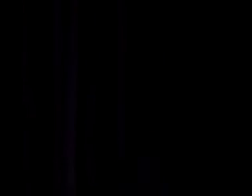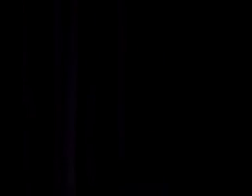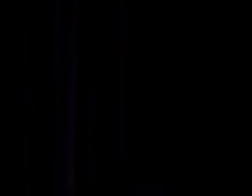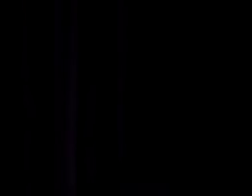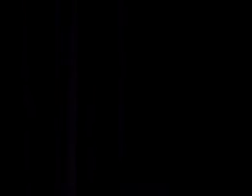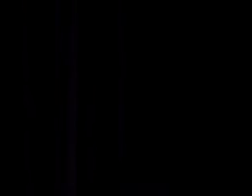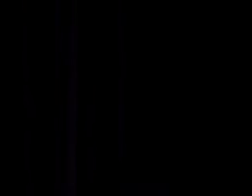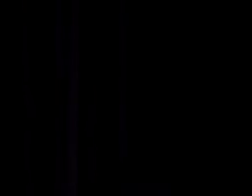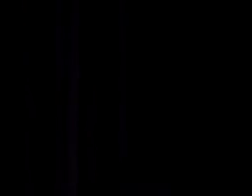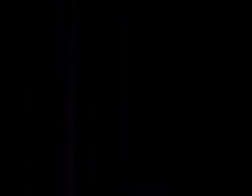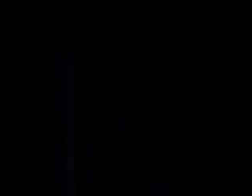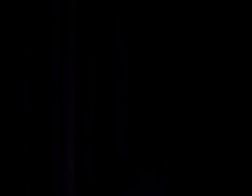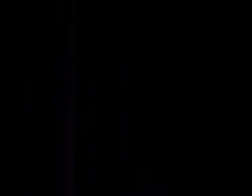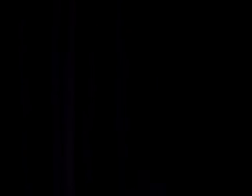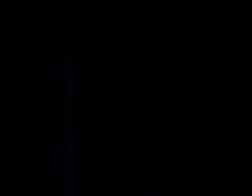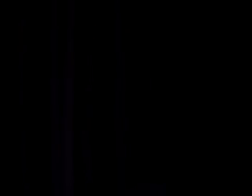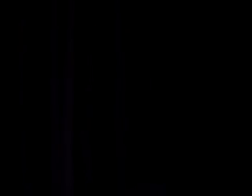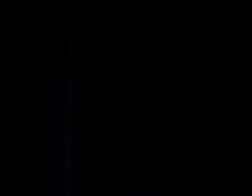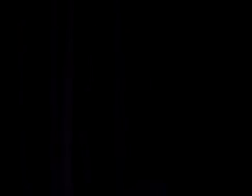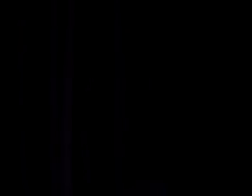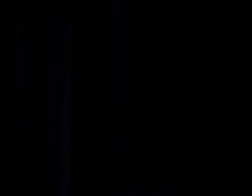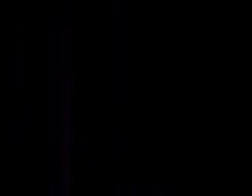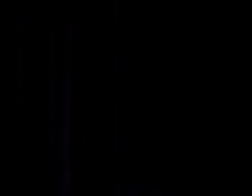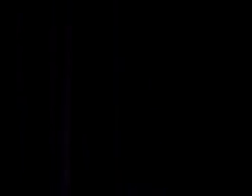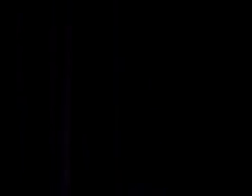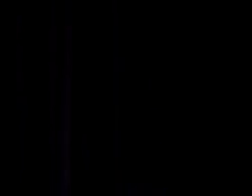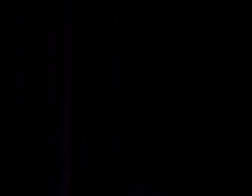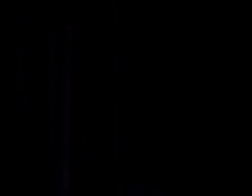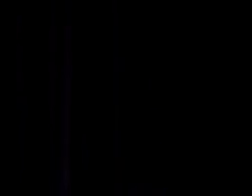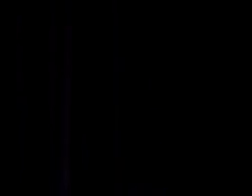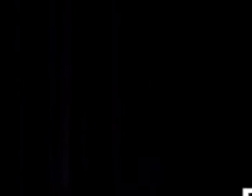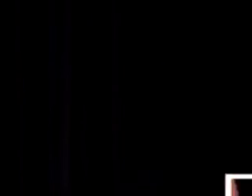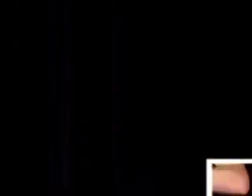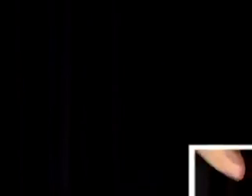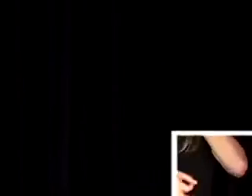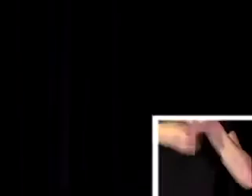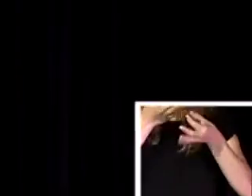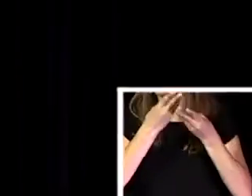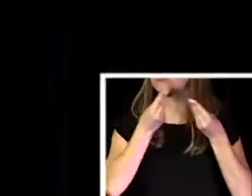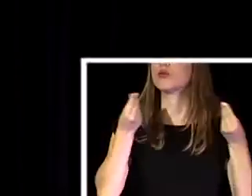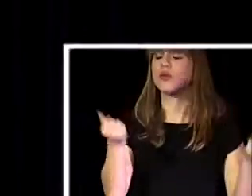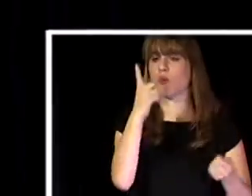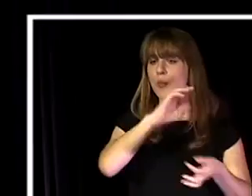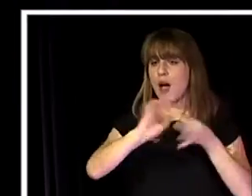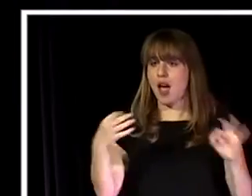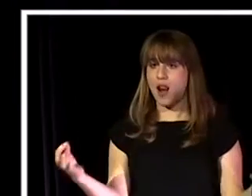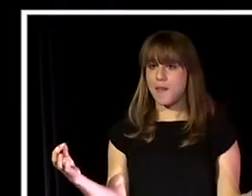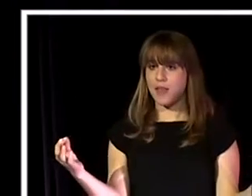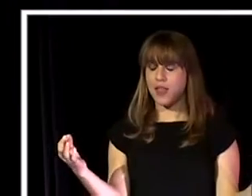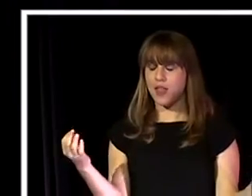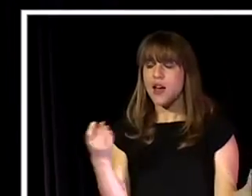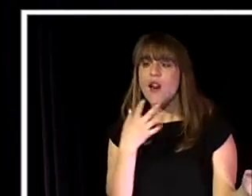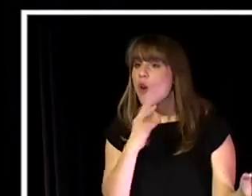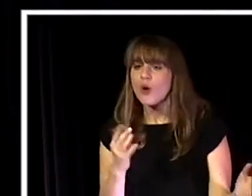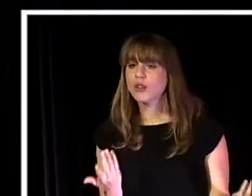παιδιά. Αν σου μιλώ με παραμύθια, είναι γιατί τα ακούς γλυκύτερα. Έτσι λέει ο Σεφέρης και έχει